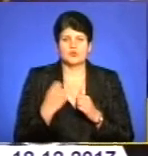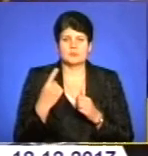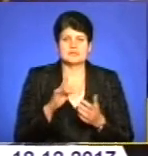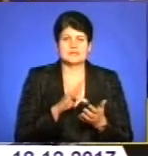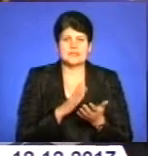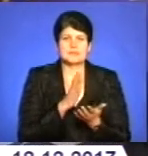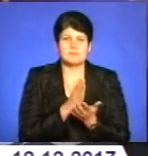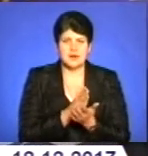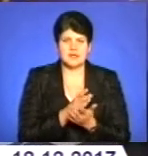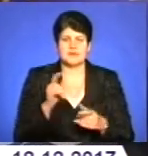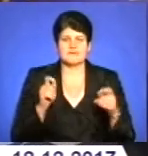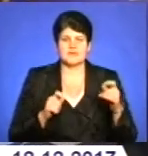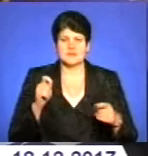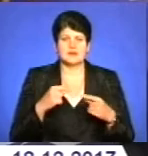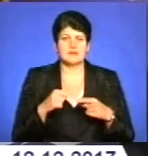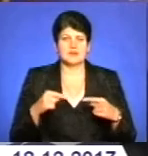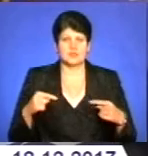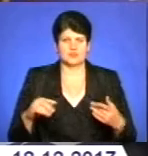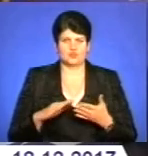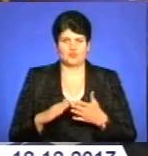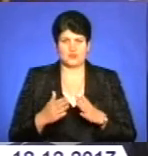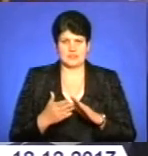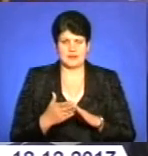має фестиваль в різному стані.